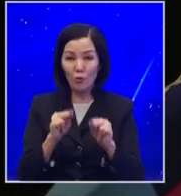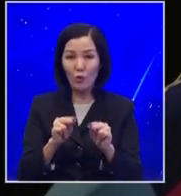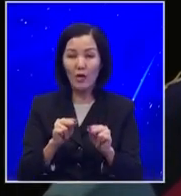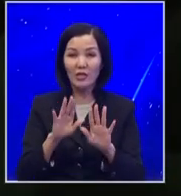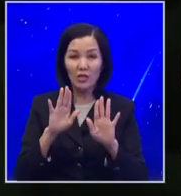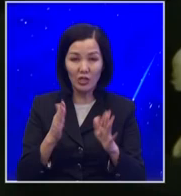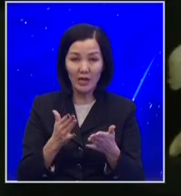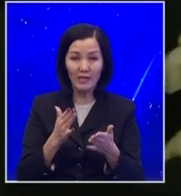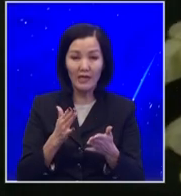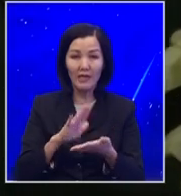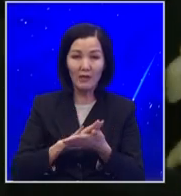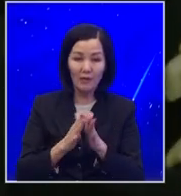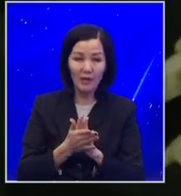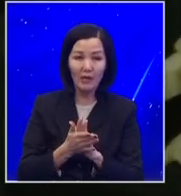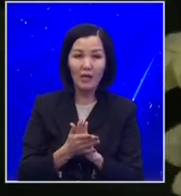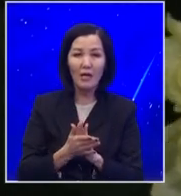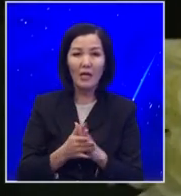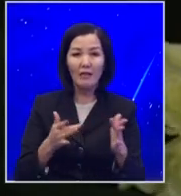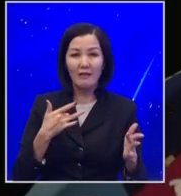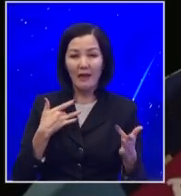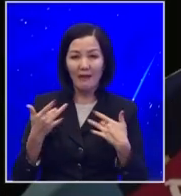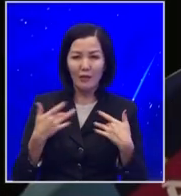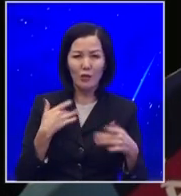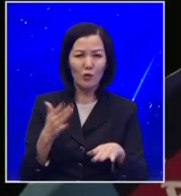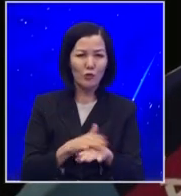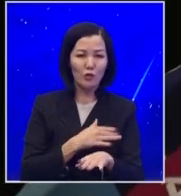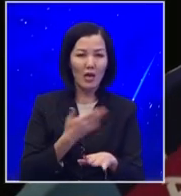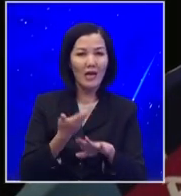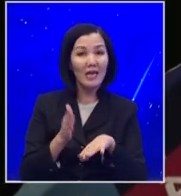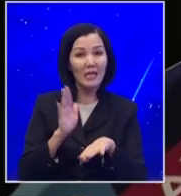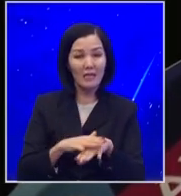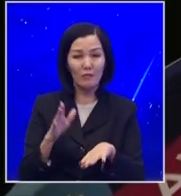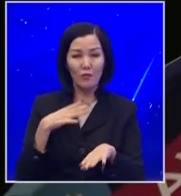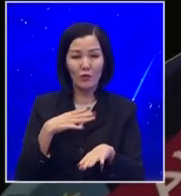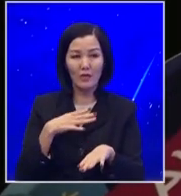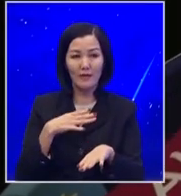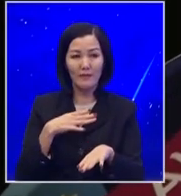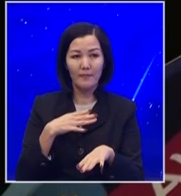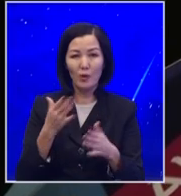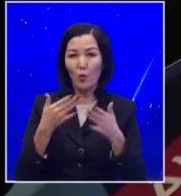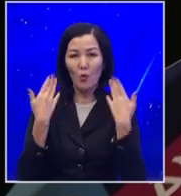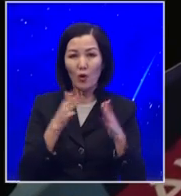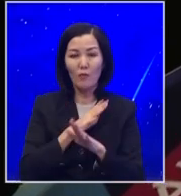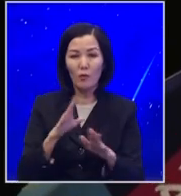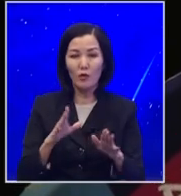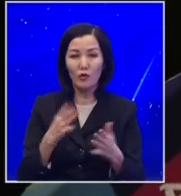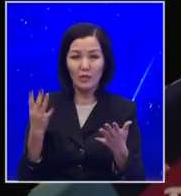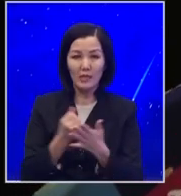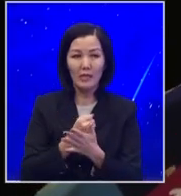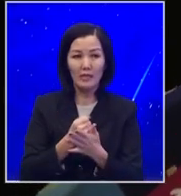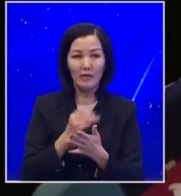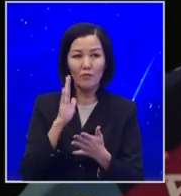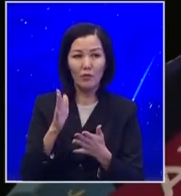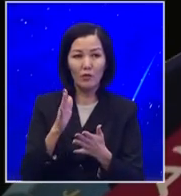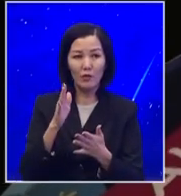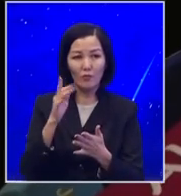жағдай. Дайындық ұзақ болды, және өте қиын болды, оңай болған жоқ. Енді бүгін барлығы да сәтті болды деп ойлаймыз,